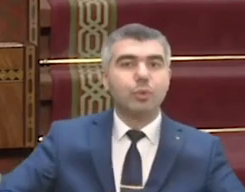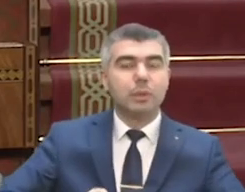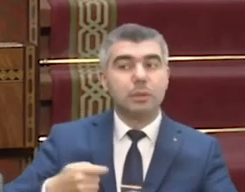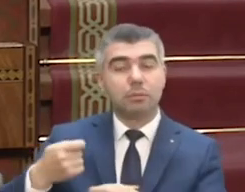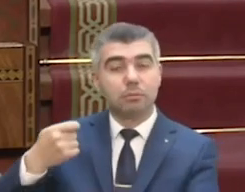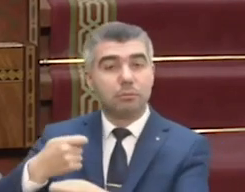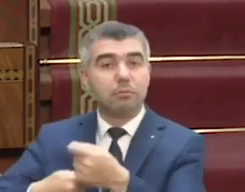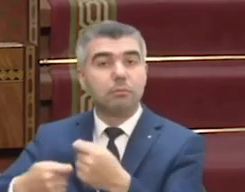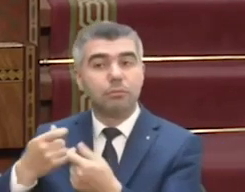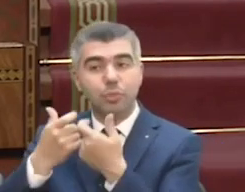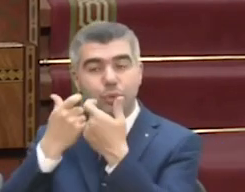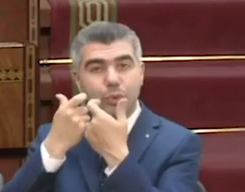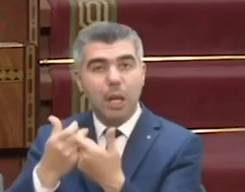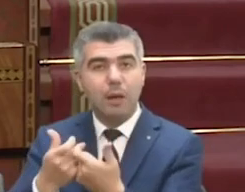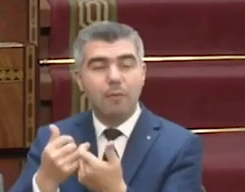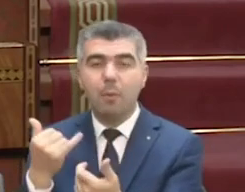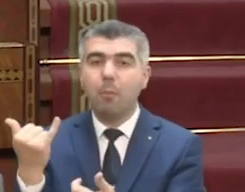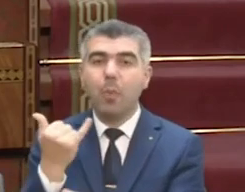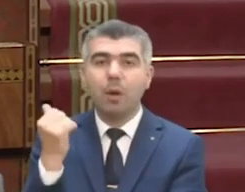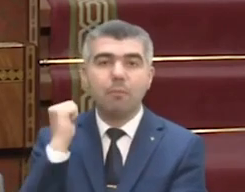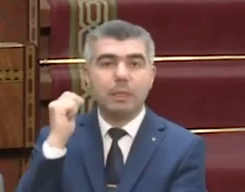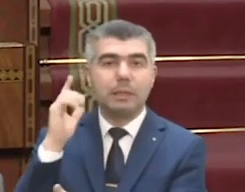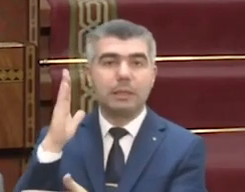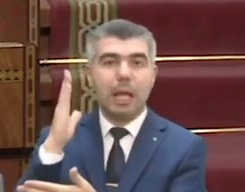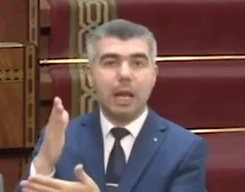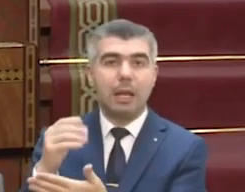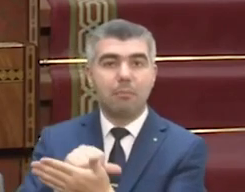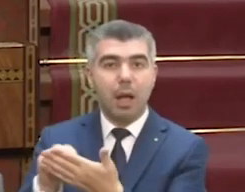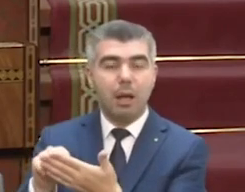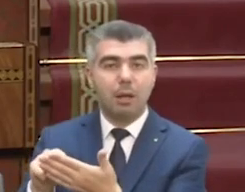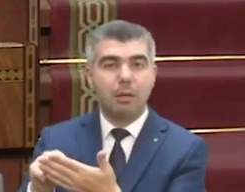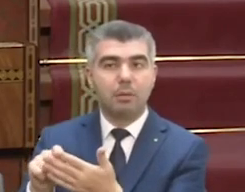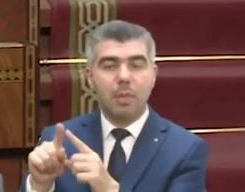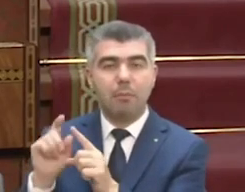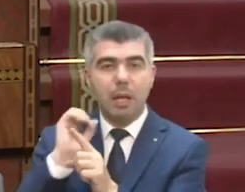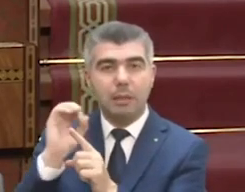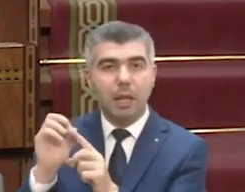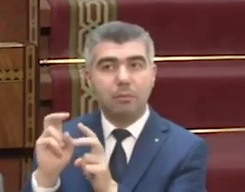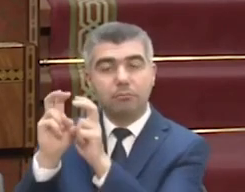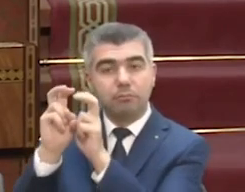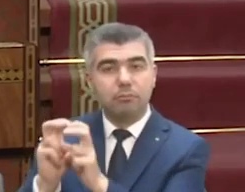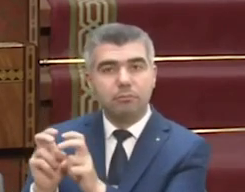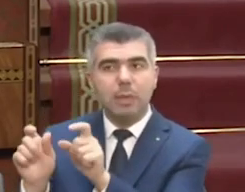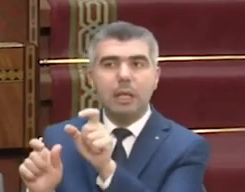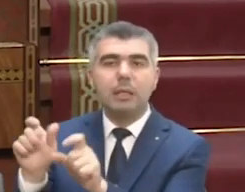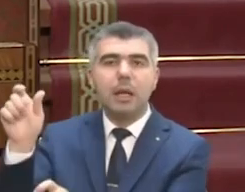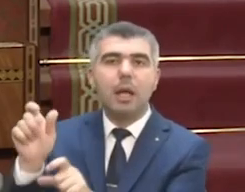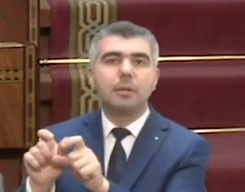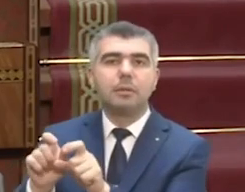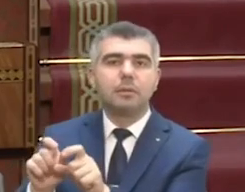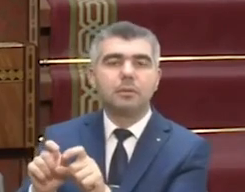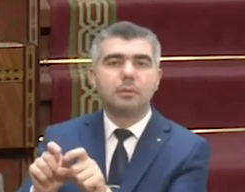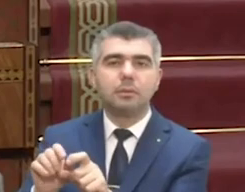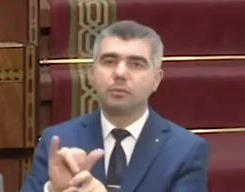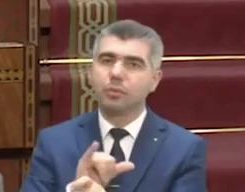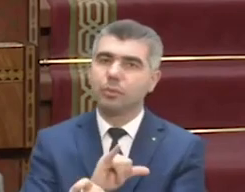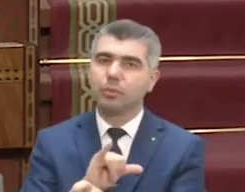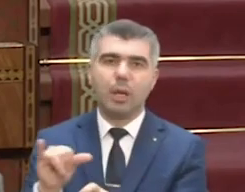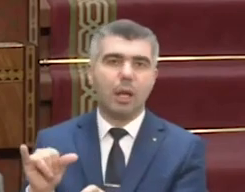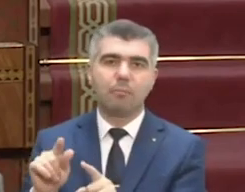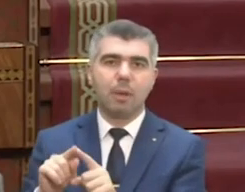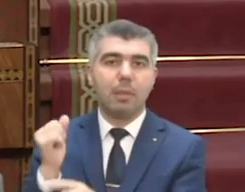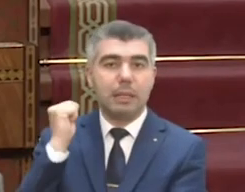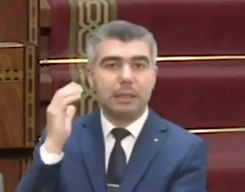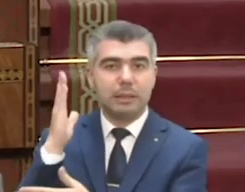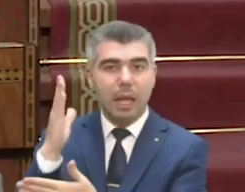الذي اوصى بفرض ضريبه استثناء على حساب المواطنين ولكن للاسف هذه